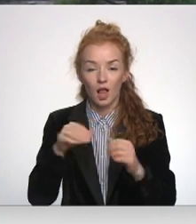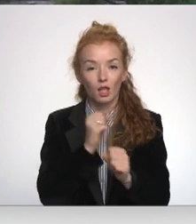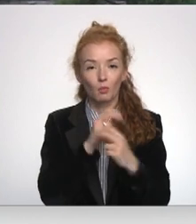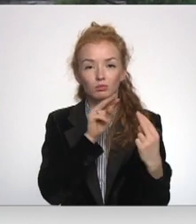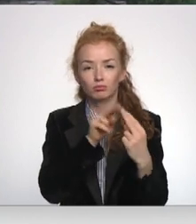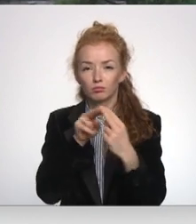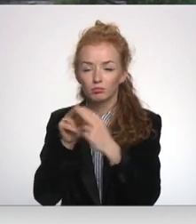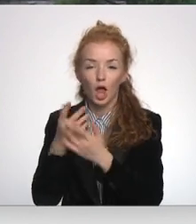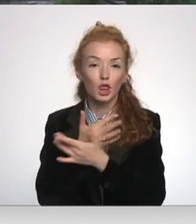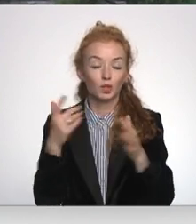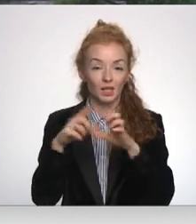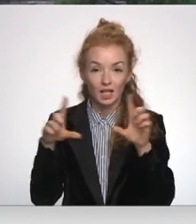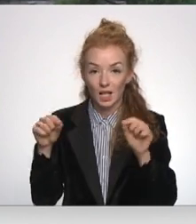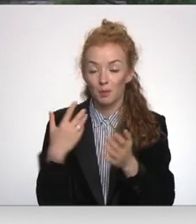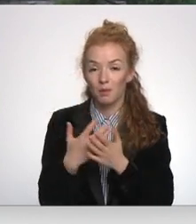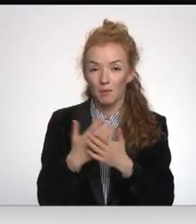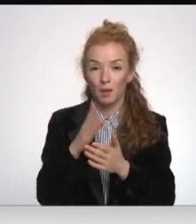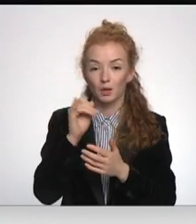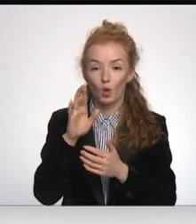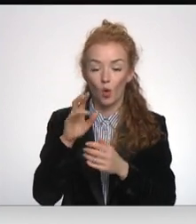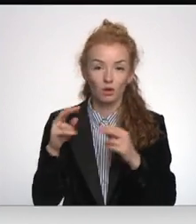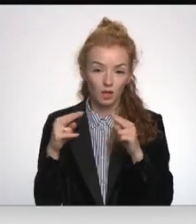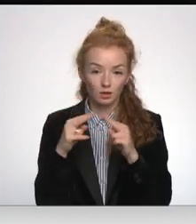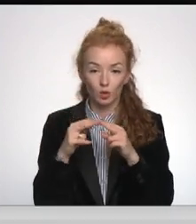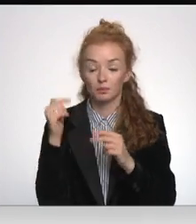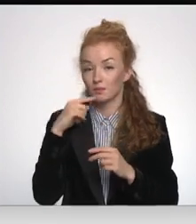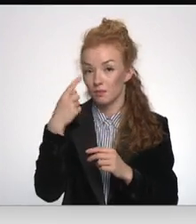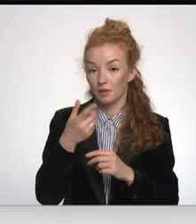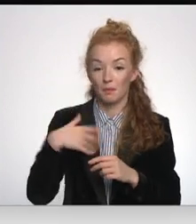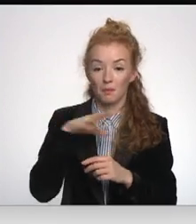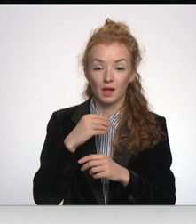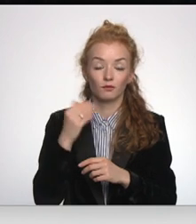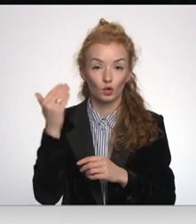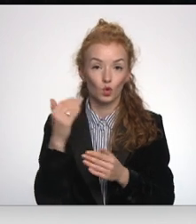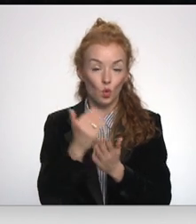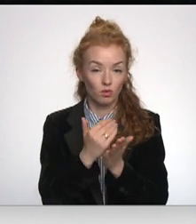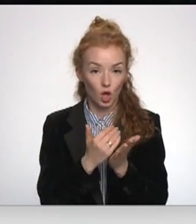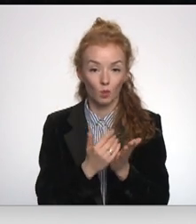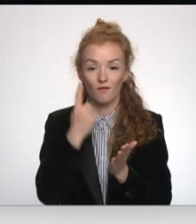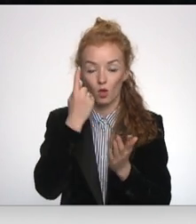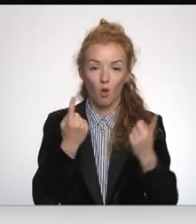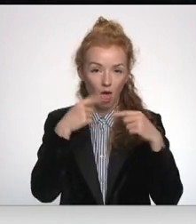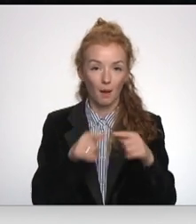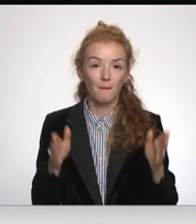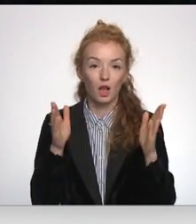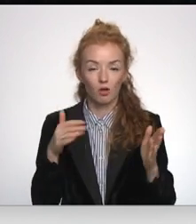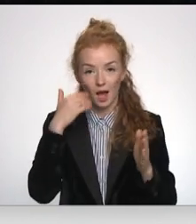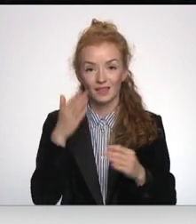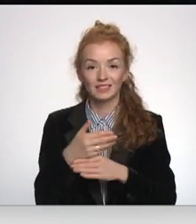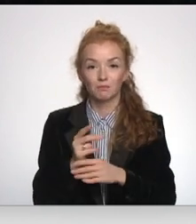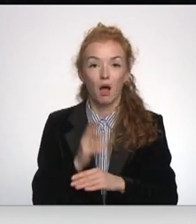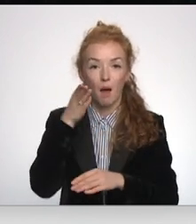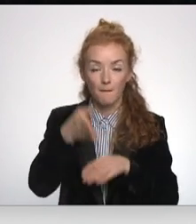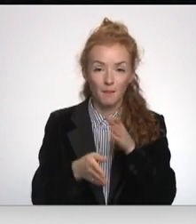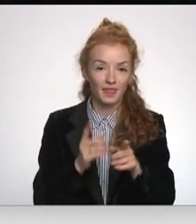ar dažādiem dienestiem, piemēram, Bioru. Nu, ir šobrīd viņa noteikums, ka mēs vienu laiku periodu, kad zivs nārsto,